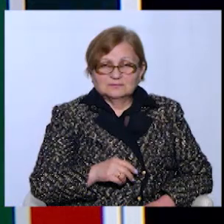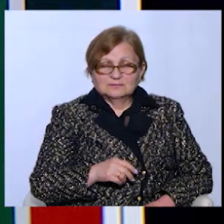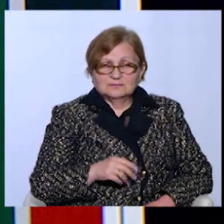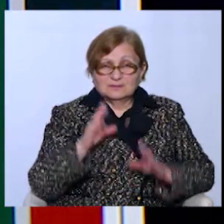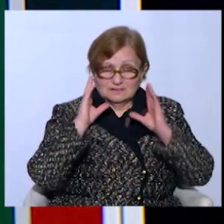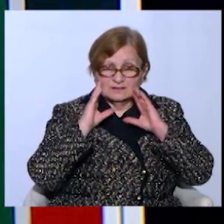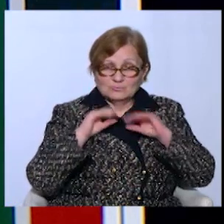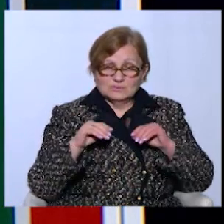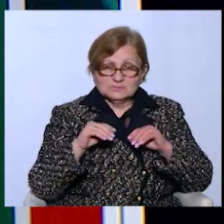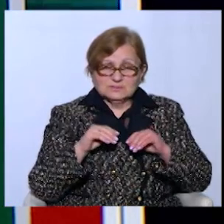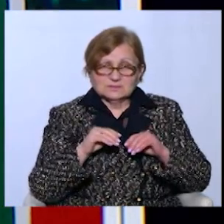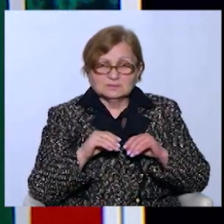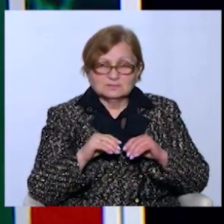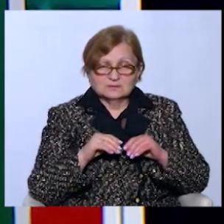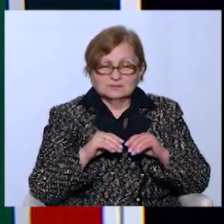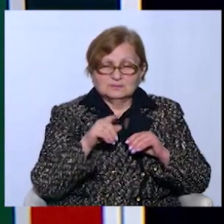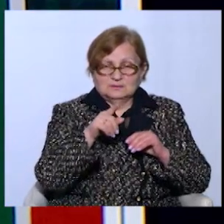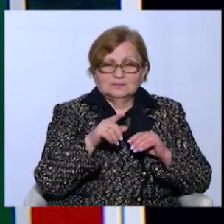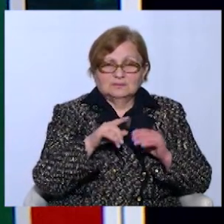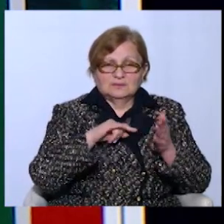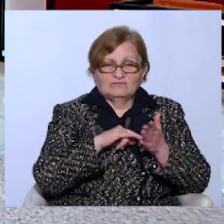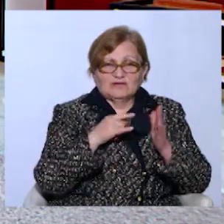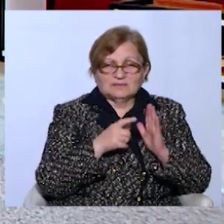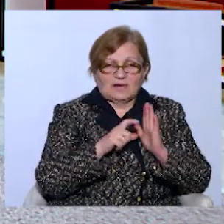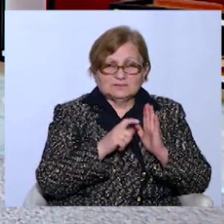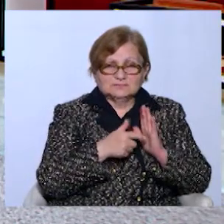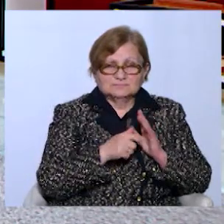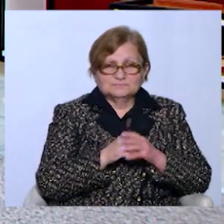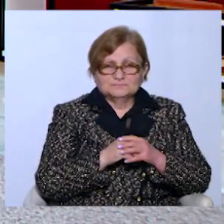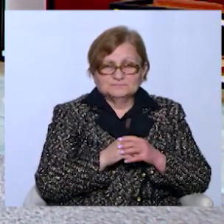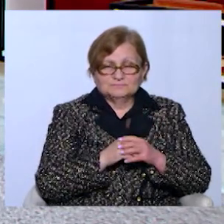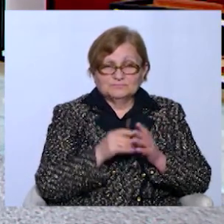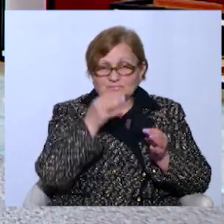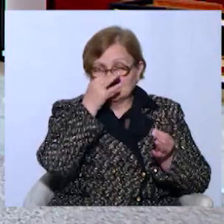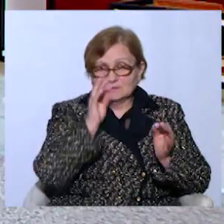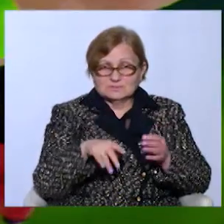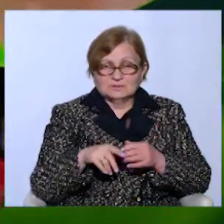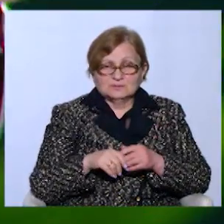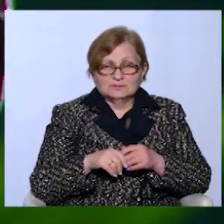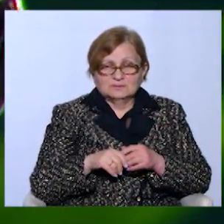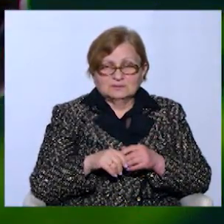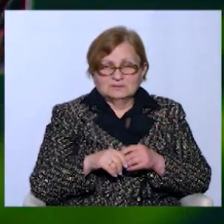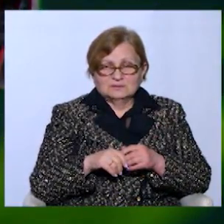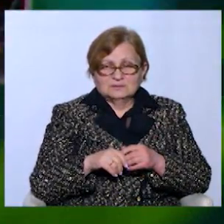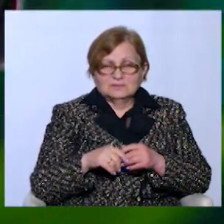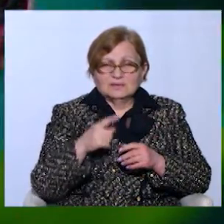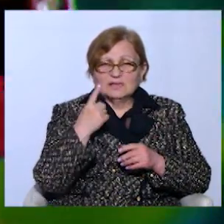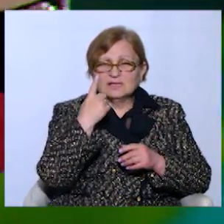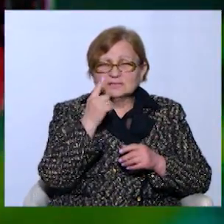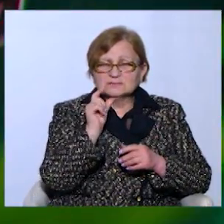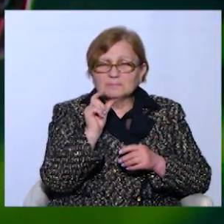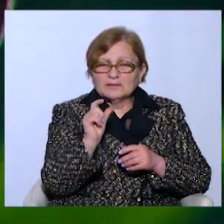ასწრებთ. აბა ნახეთ, კვადრატიც მოვაჭერით და ახლა დაგვჭა კიდევ ერთი პატარა